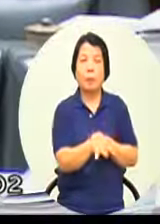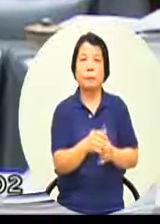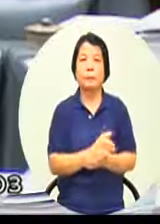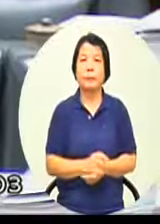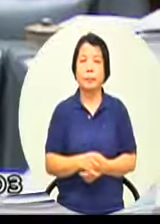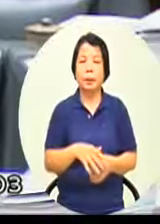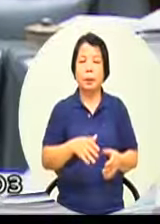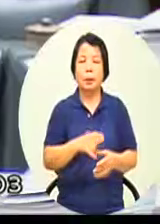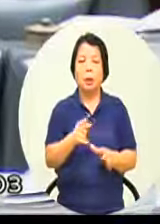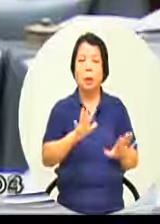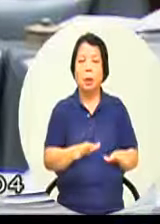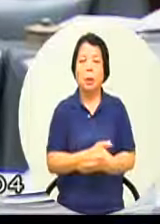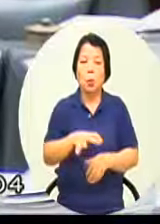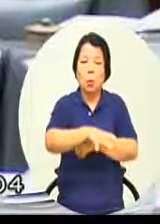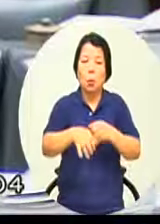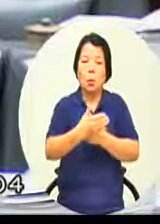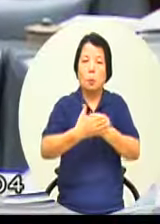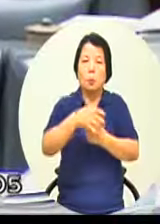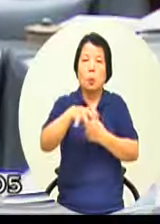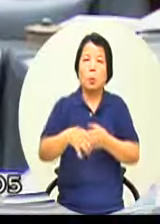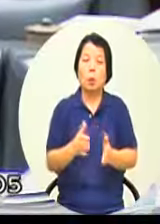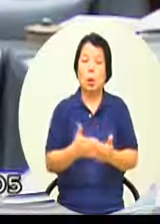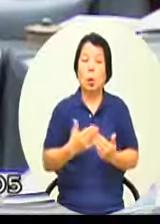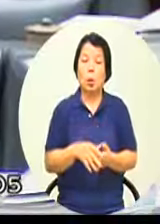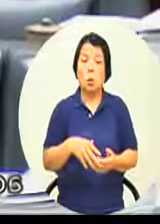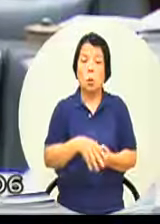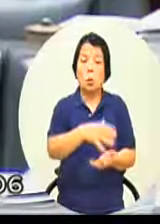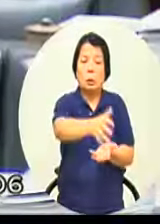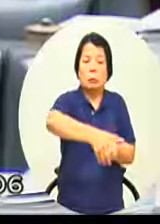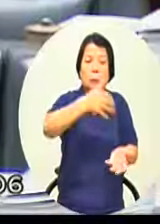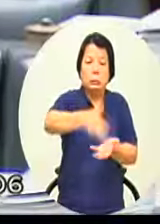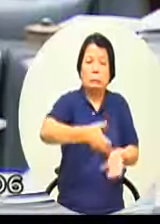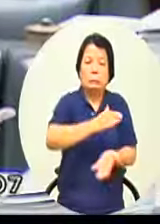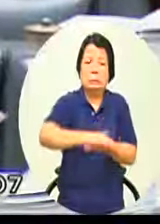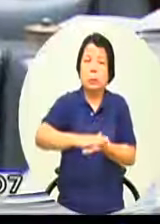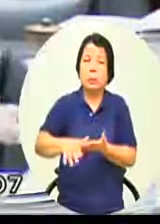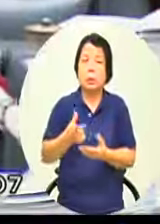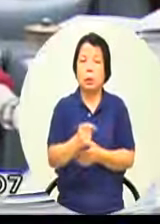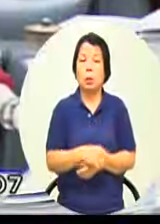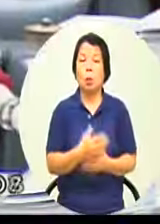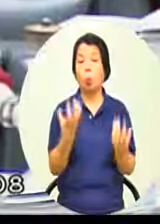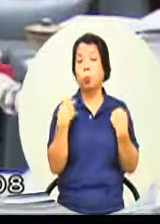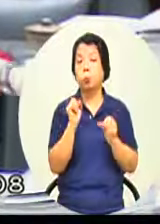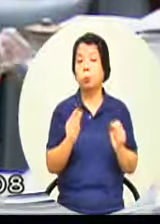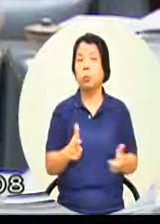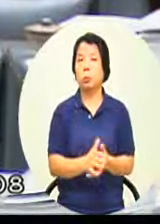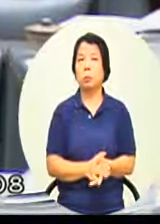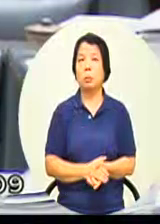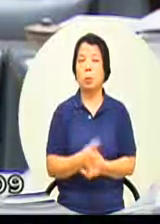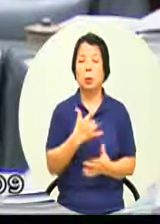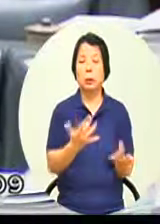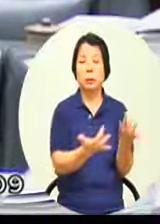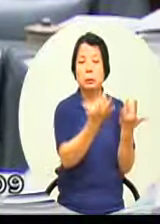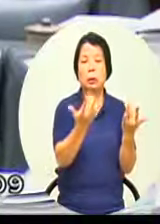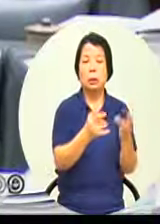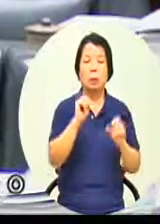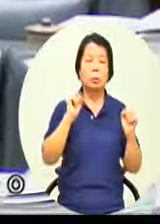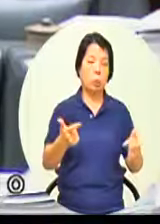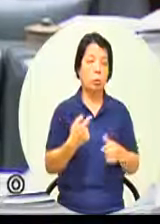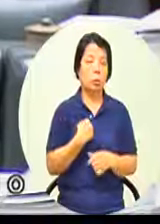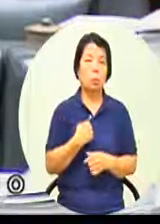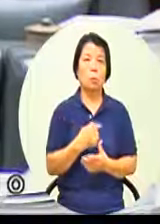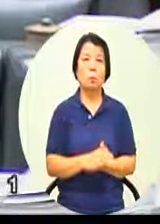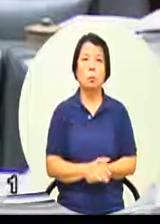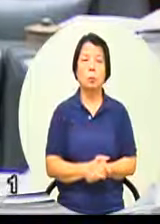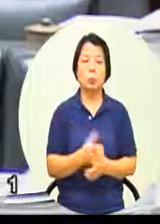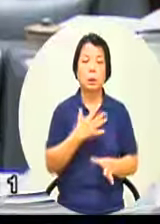保局清洁队又说那个不是我们的清洁的范围，说他们也不清。啊，阳光助工黑蛮是因的，草啊、树啊黑蛮是因的，因为